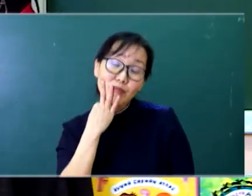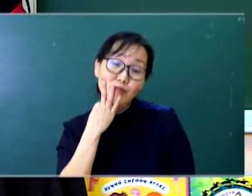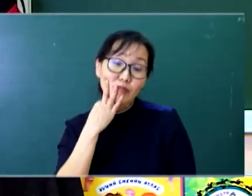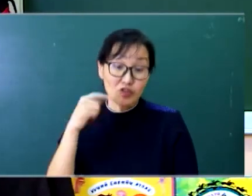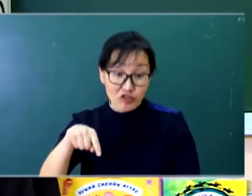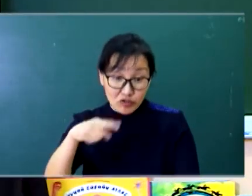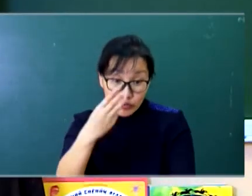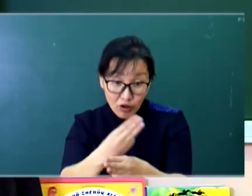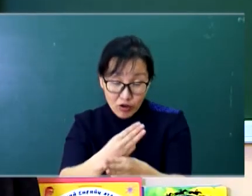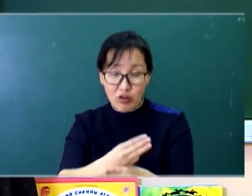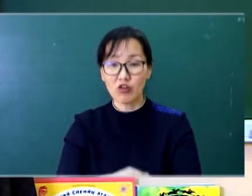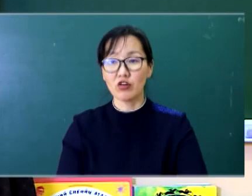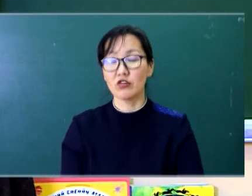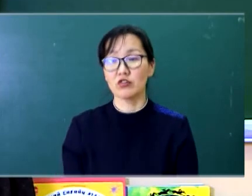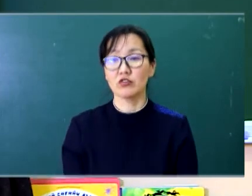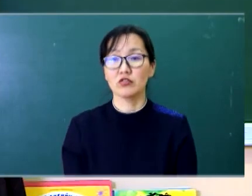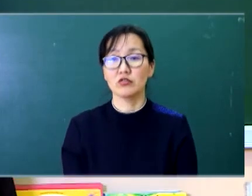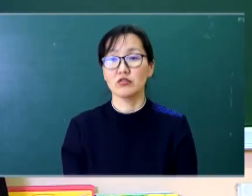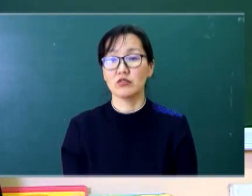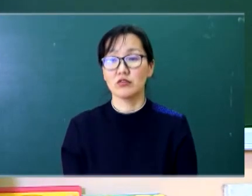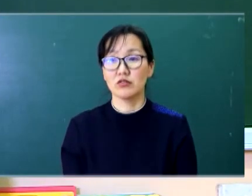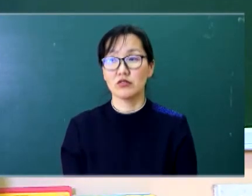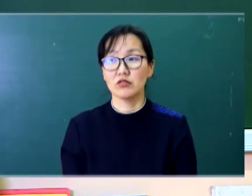За, дараа нь багш дөрөв дэх ажил нь нэг бүхэл